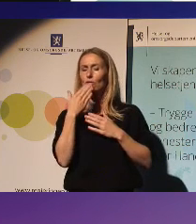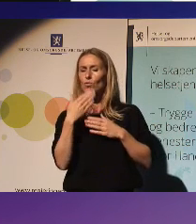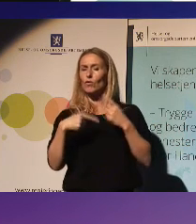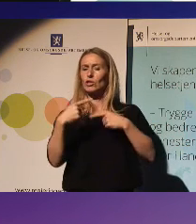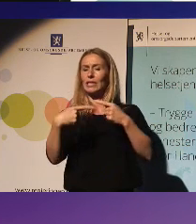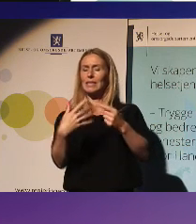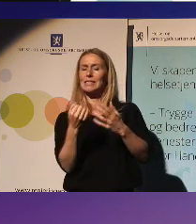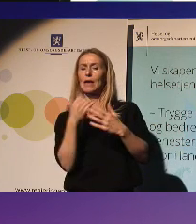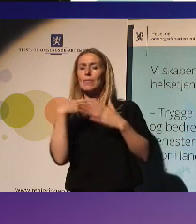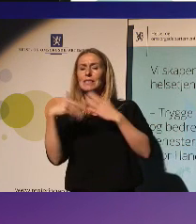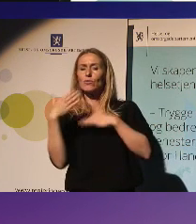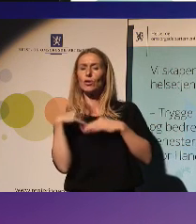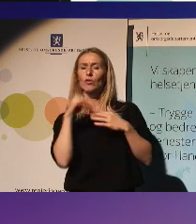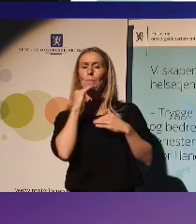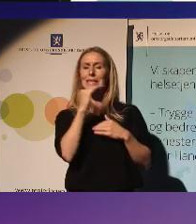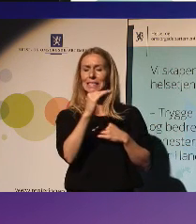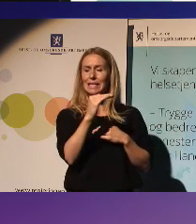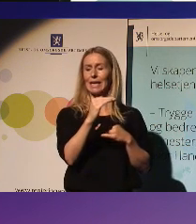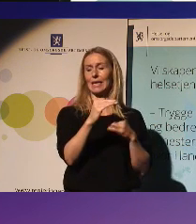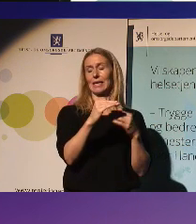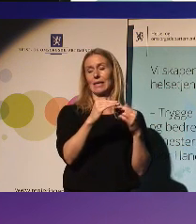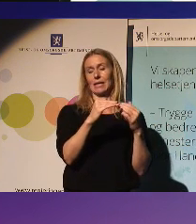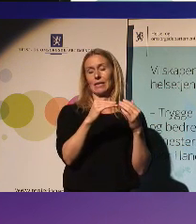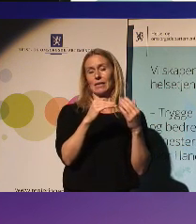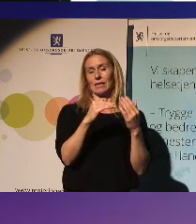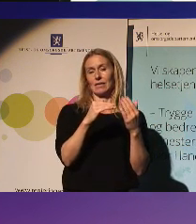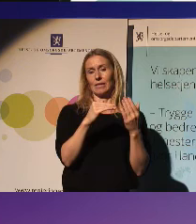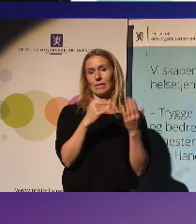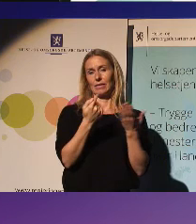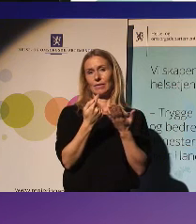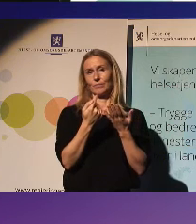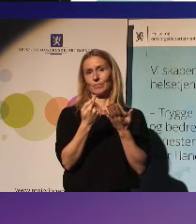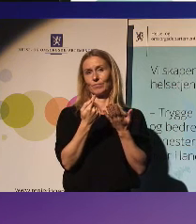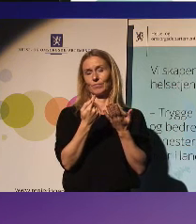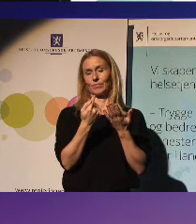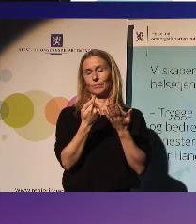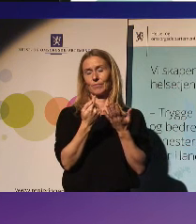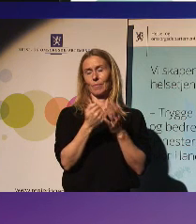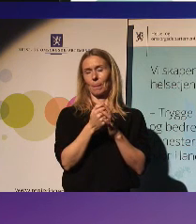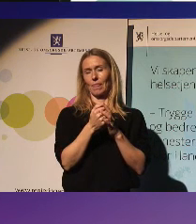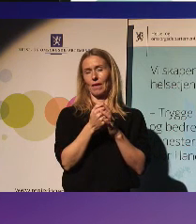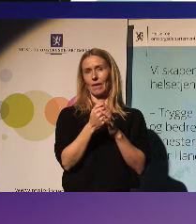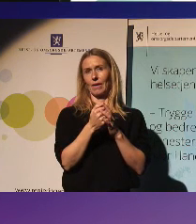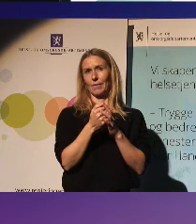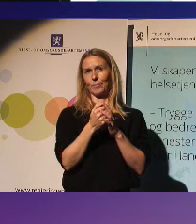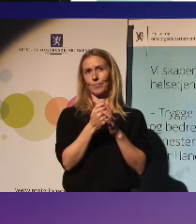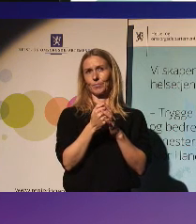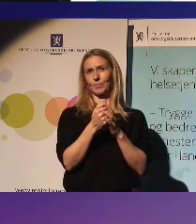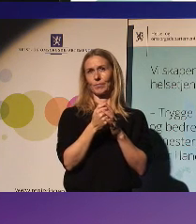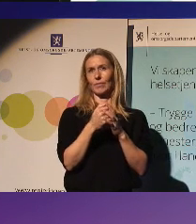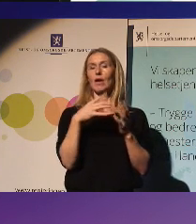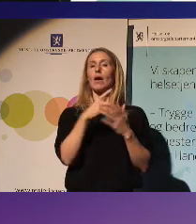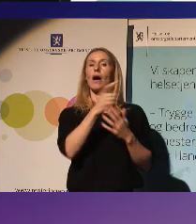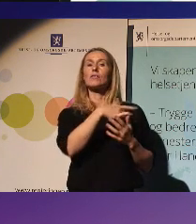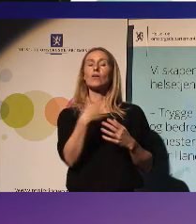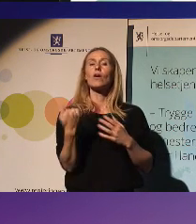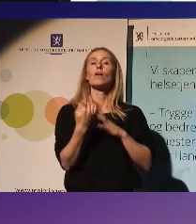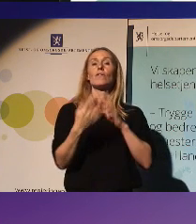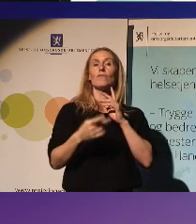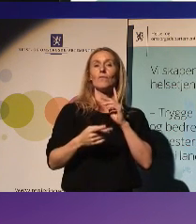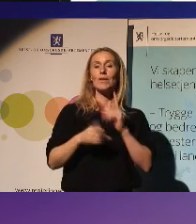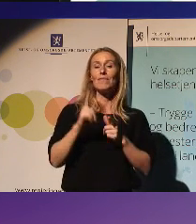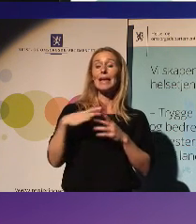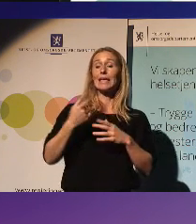og beskrivelsen av verktøyet mestring i statsrådens innledning. Vi velger